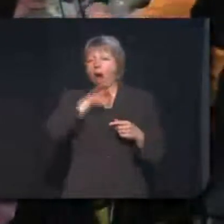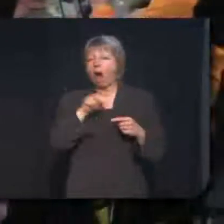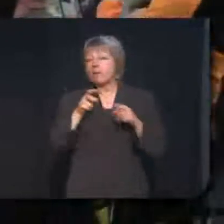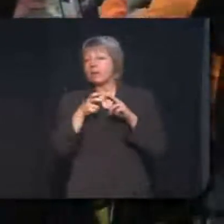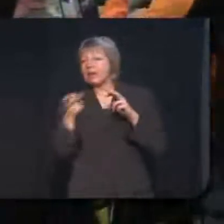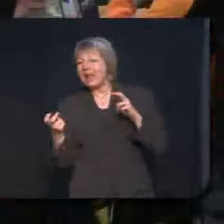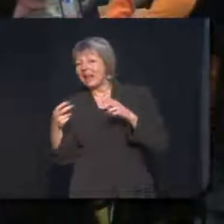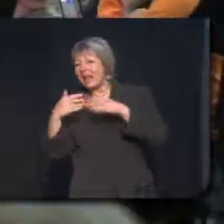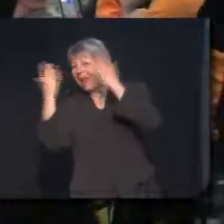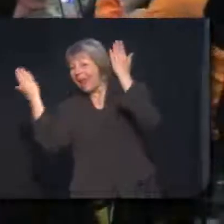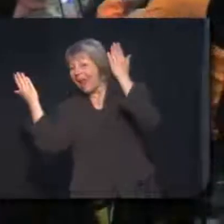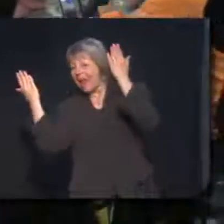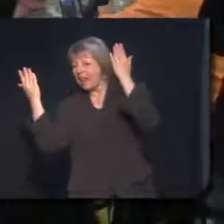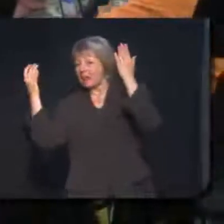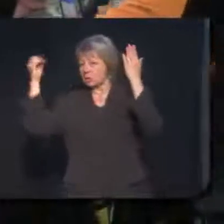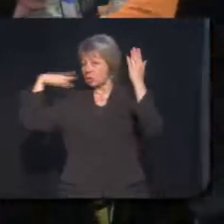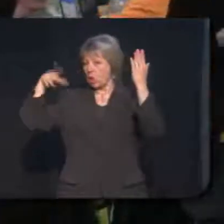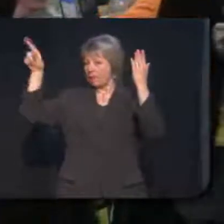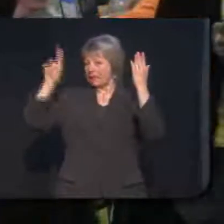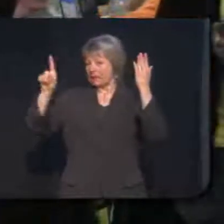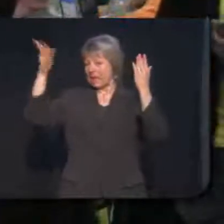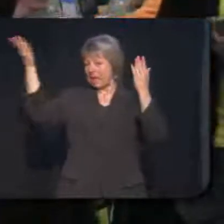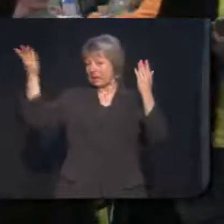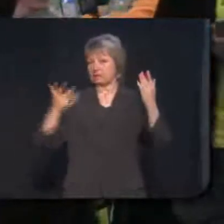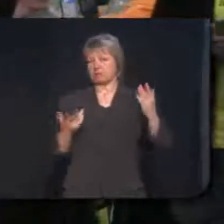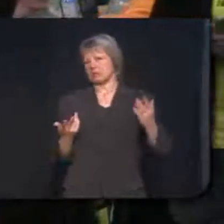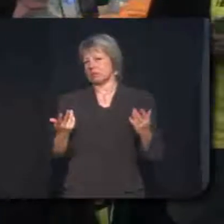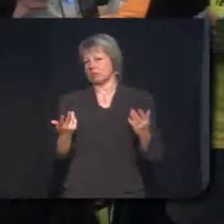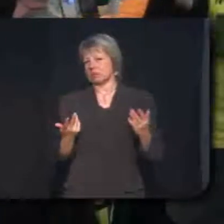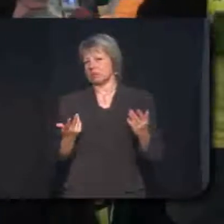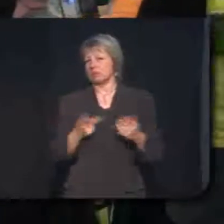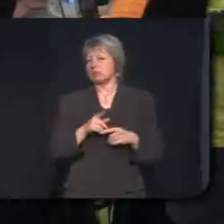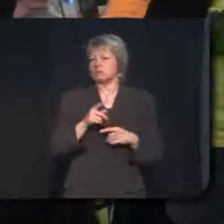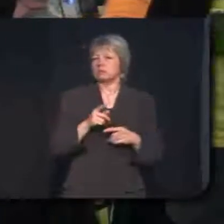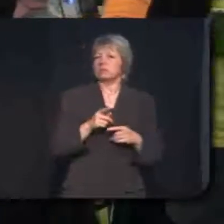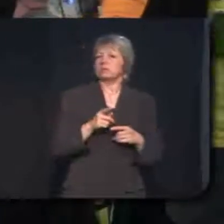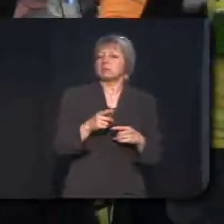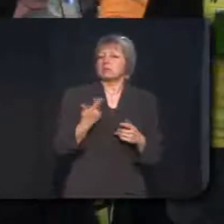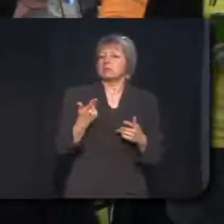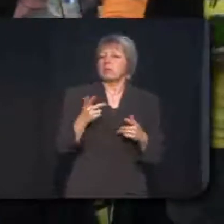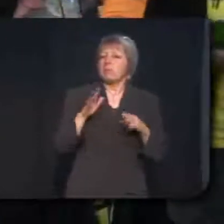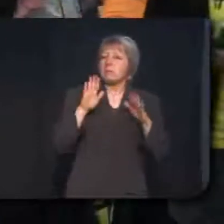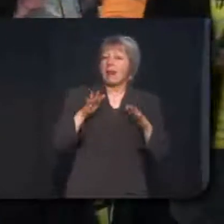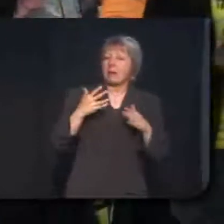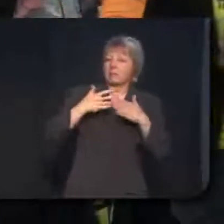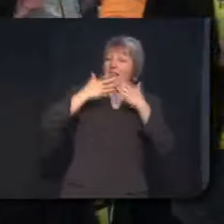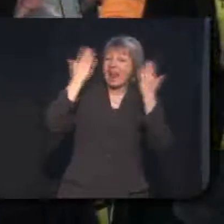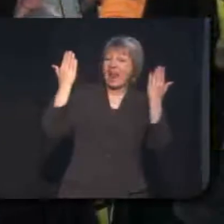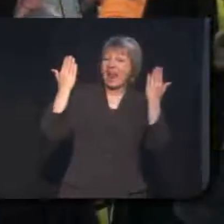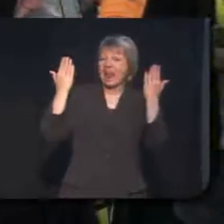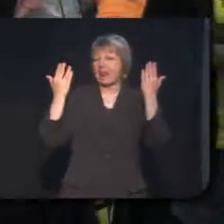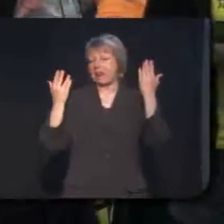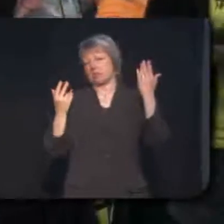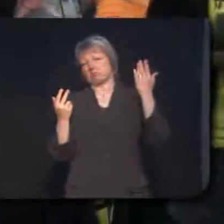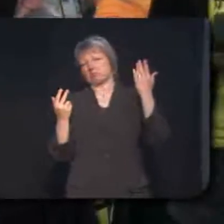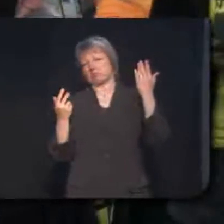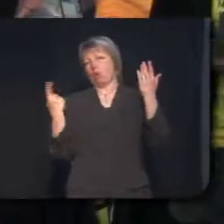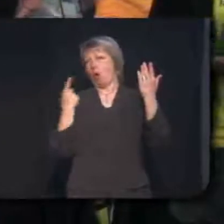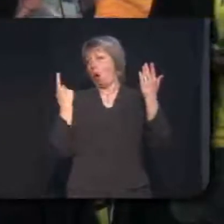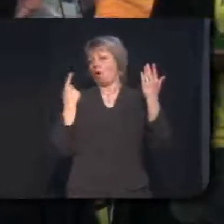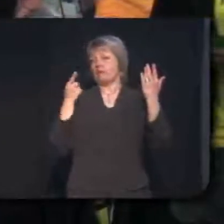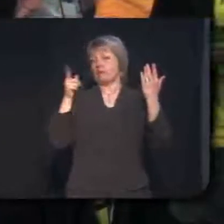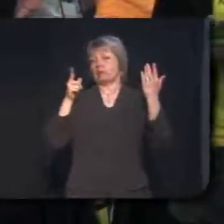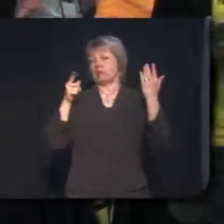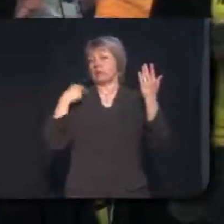denen es dann hell bleibt im Hochsommer aber das weite sich dann dass es hell bleibt auf nach 23 Uhr in vielen Fällen aus